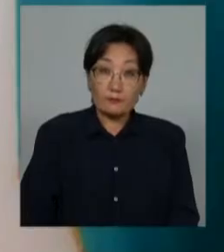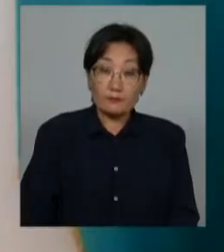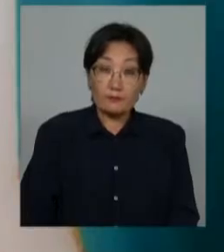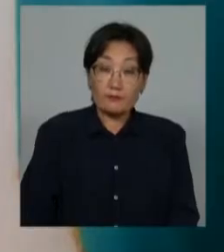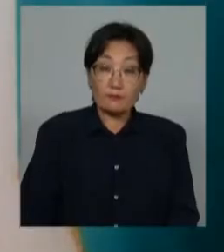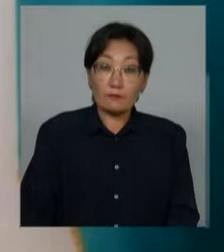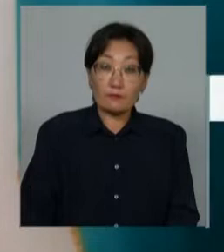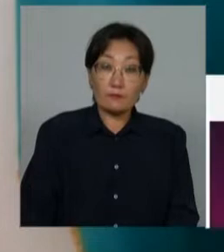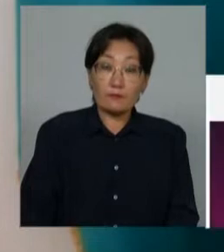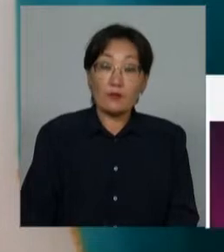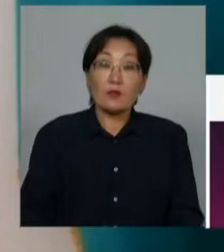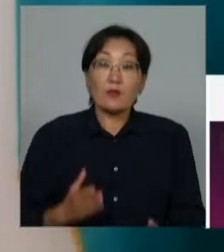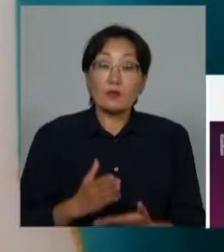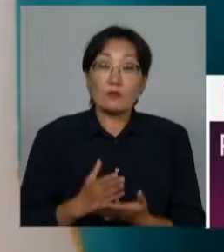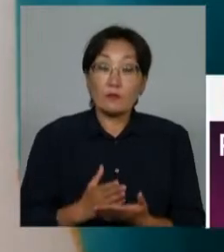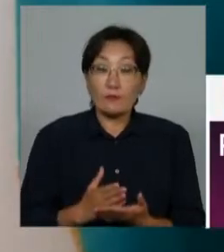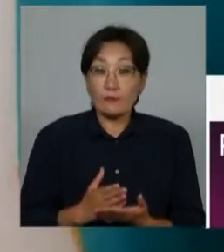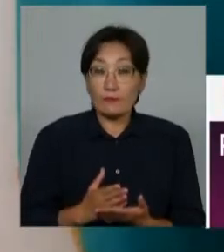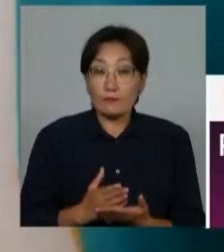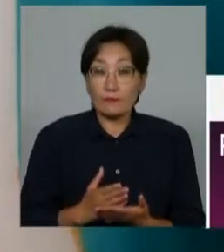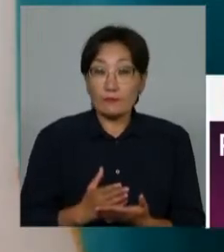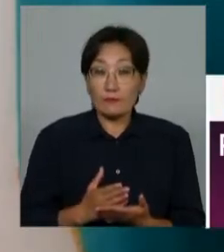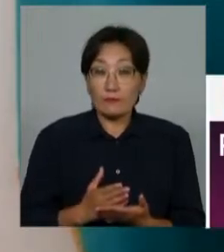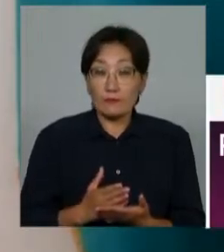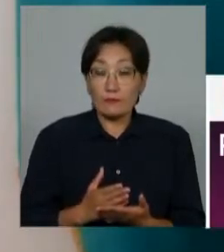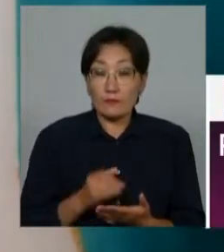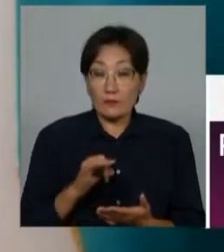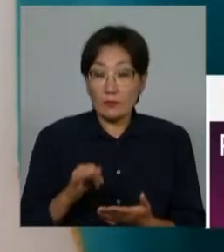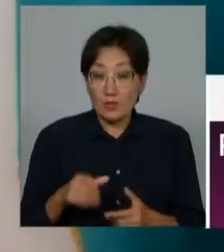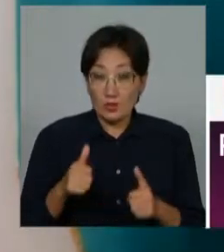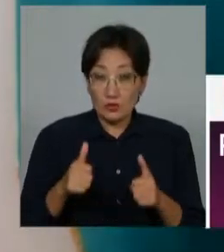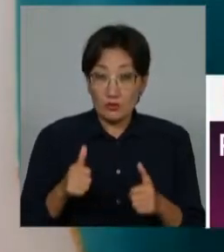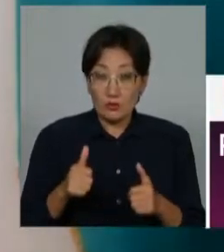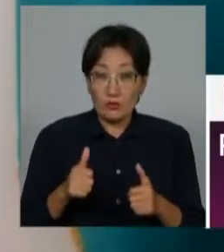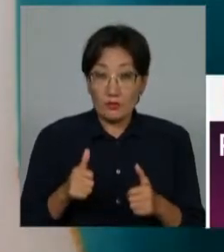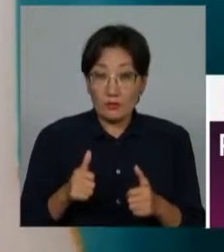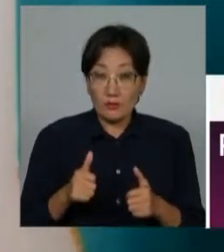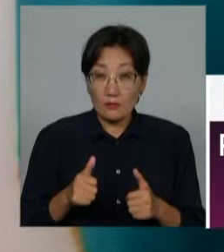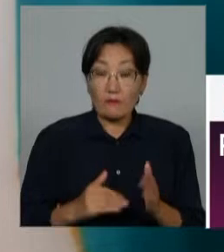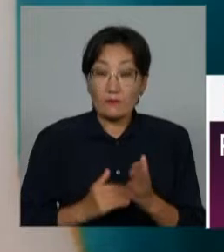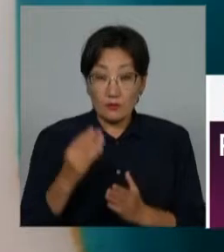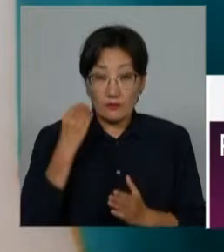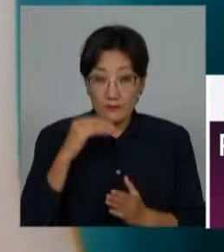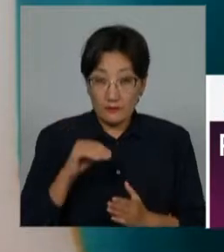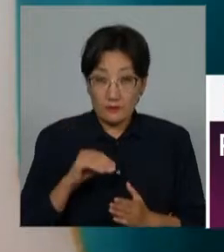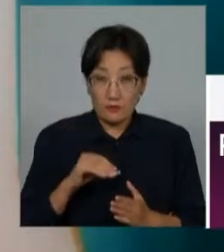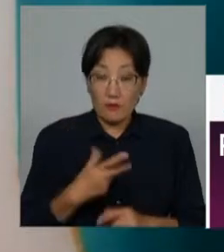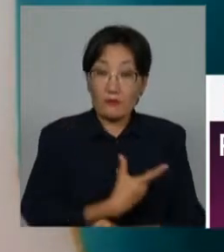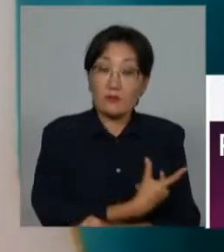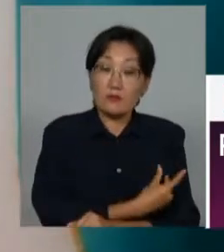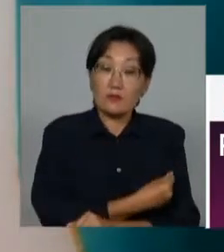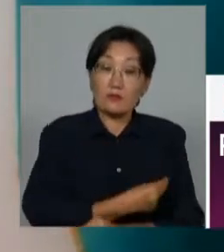Она отмечается всеми как хорошо переносимая и хорошо высокоэффективная